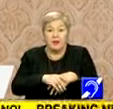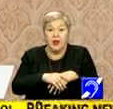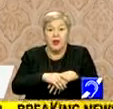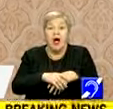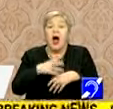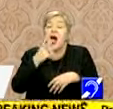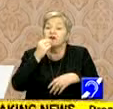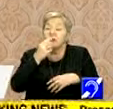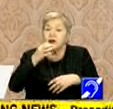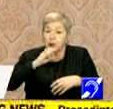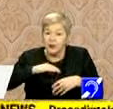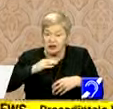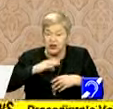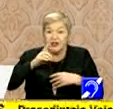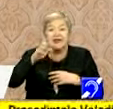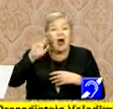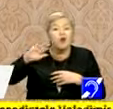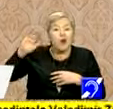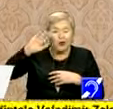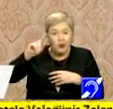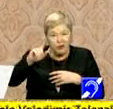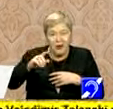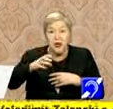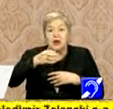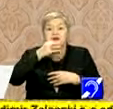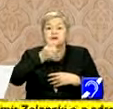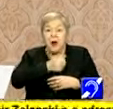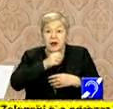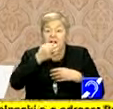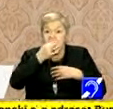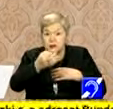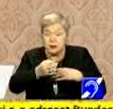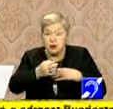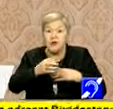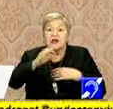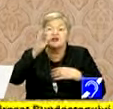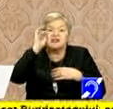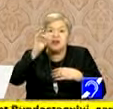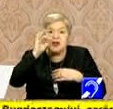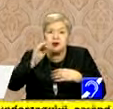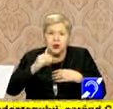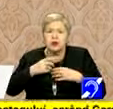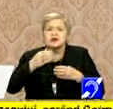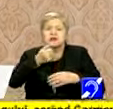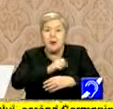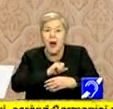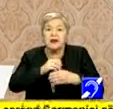vorbit cu președinta Republicii Moldova, am asigurat-o de sprijinul poporului spaniol.